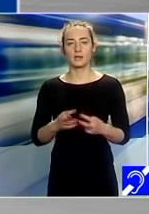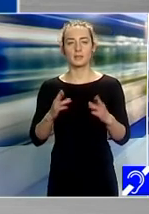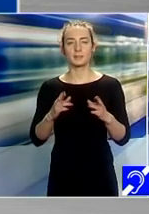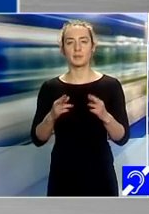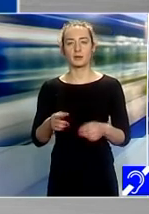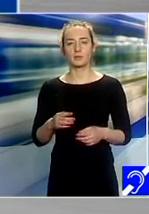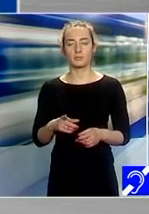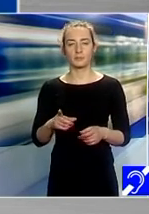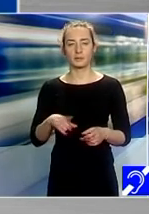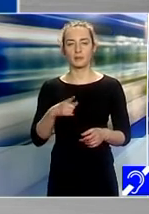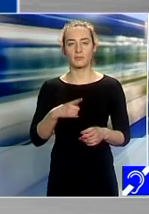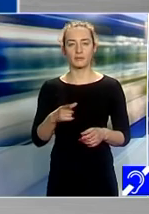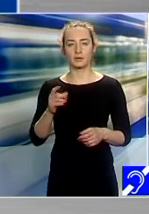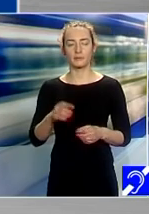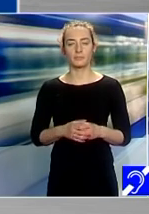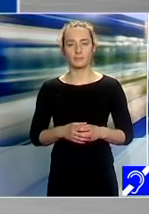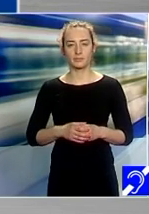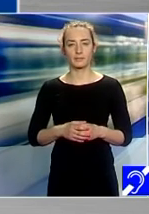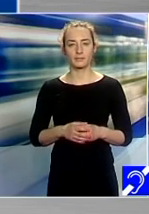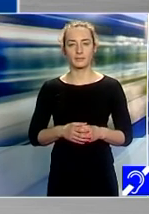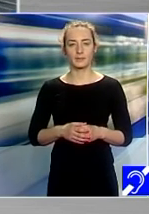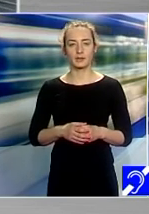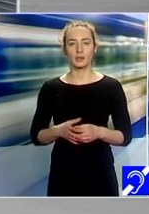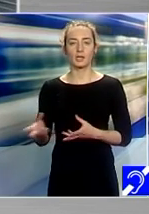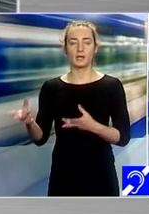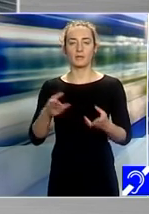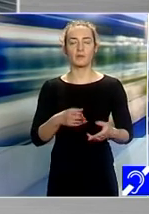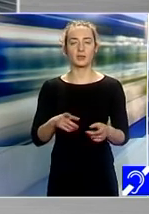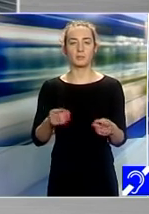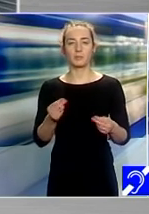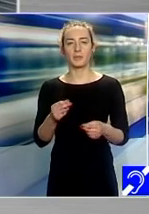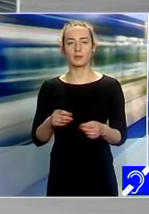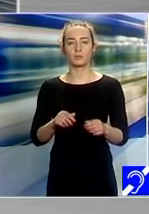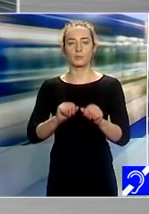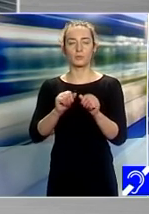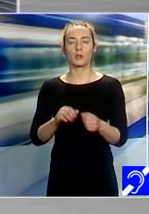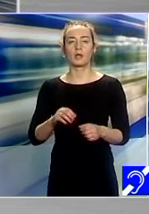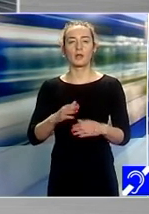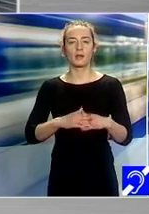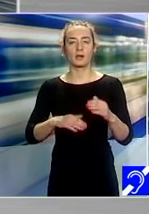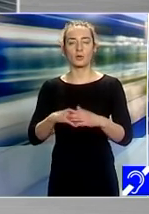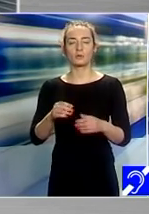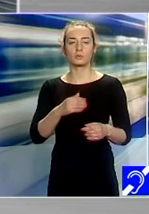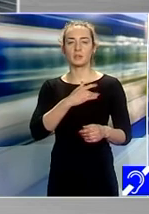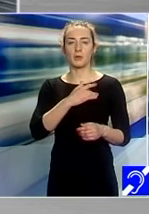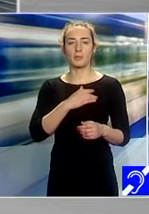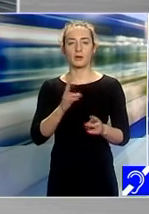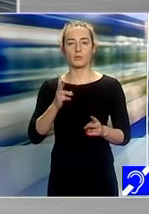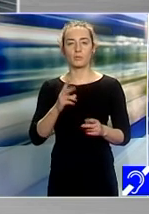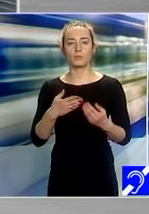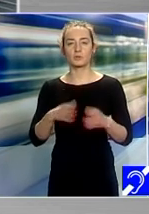vor desfășura bine. Revenind la programul de reconstrucție mamară, cum începem